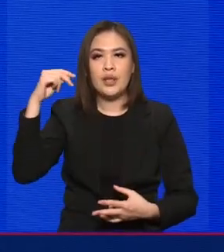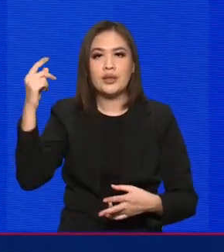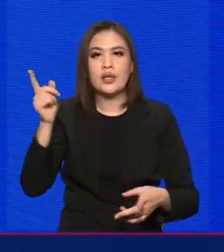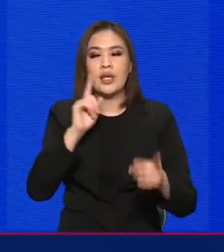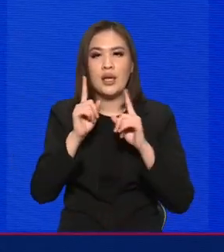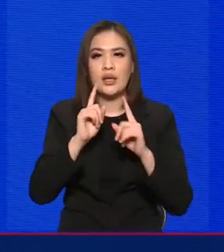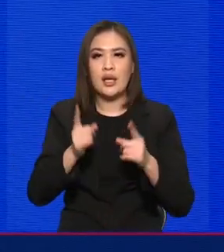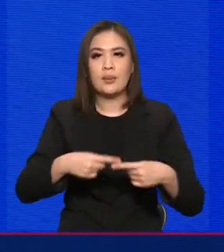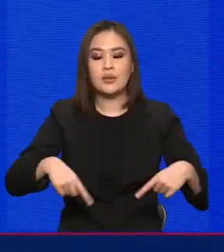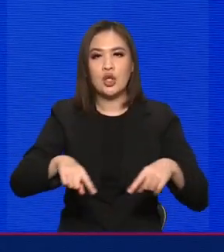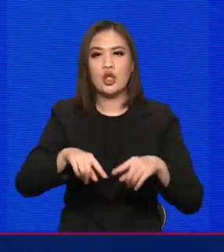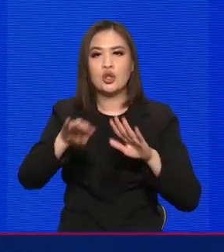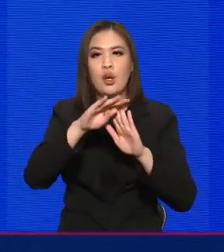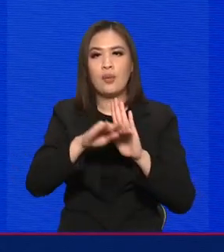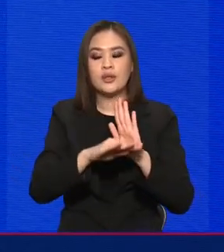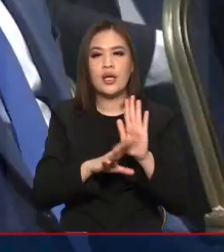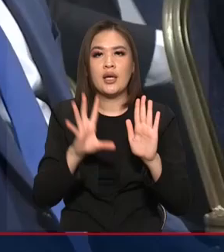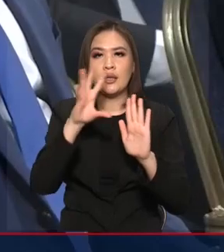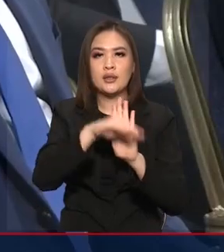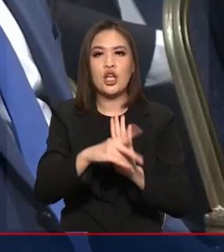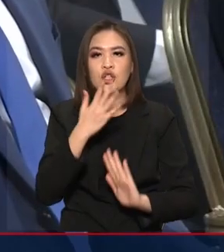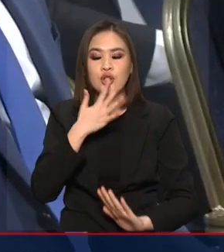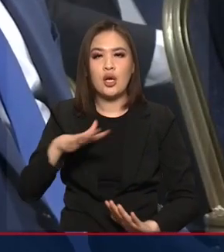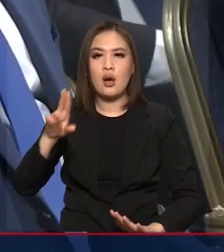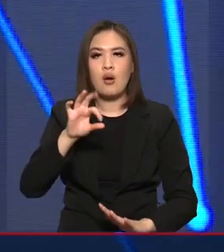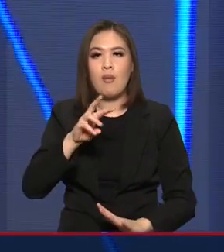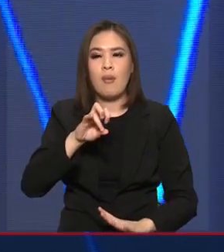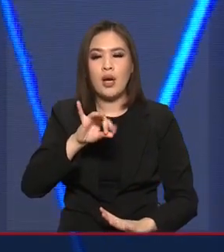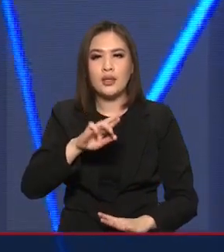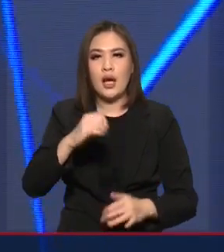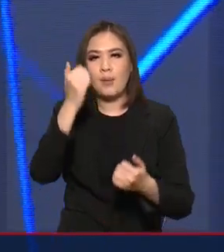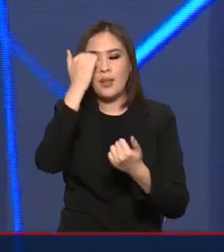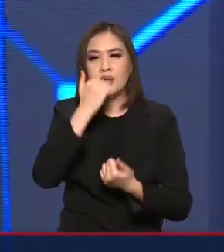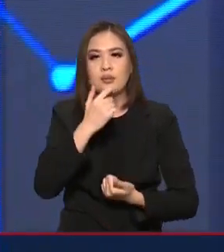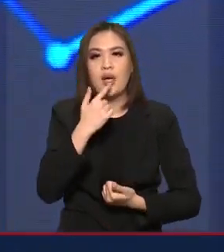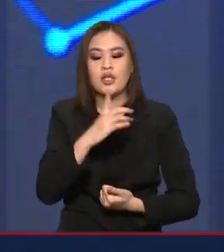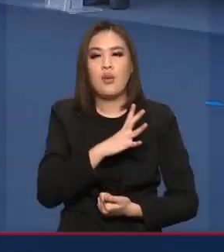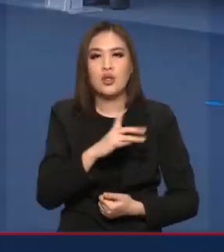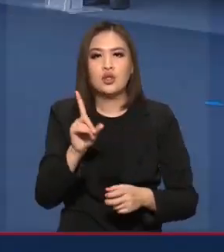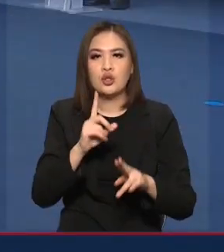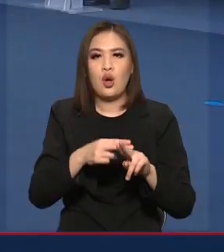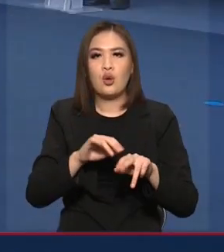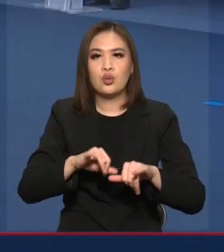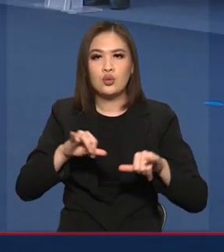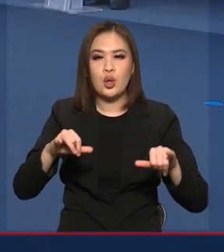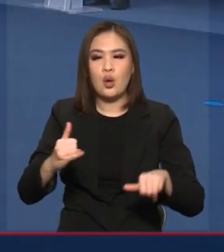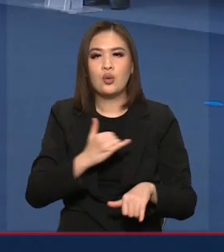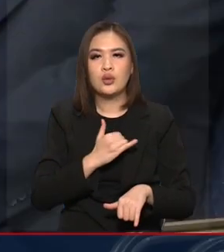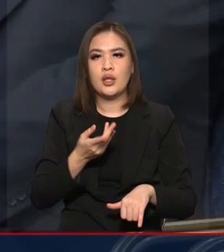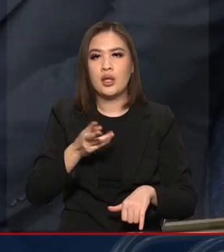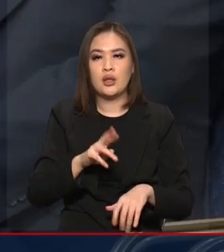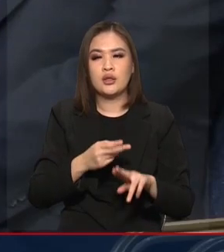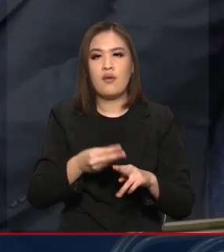алдында бірлескен жобаларға білек сыбана кіріскен шетелдік компанияларға алғыс білдірді. Көлік әлеуетін көтеру әсіресе біз үшін келелі